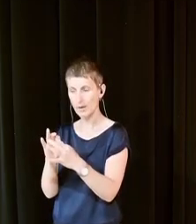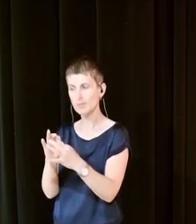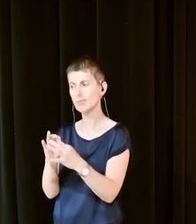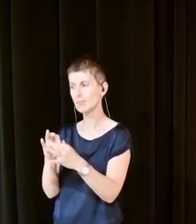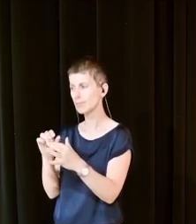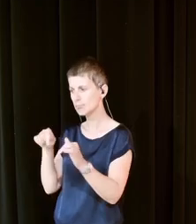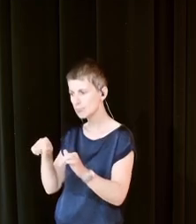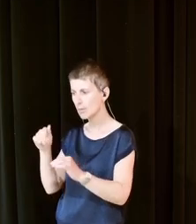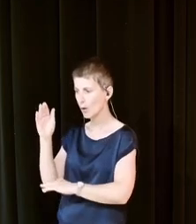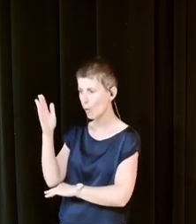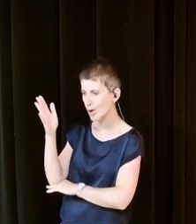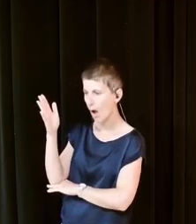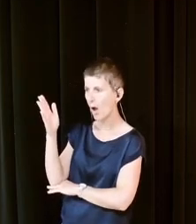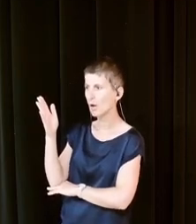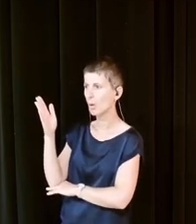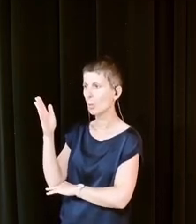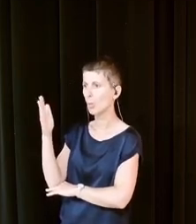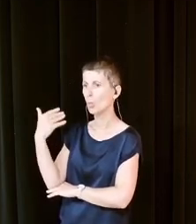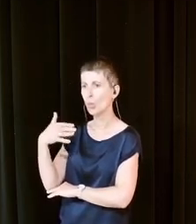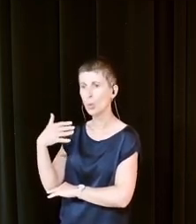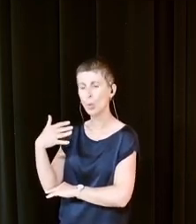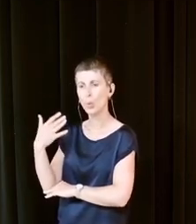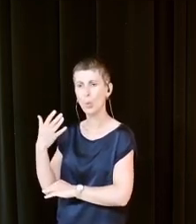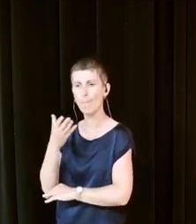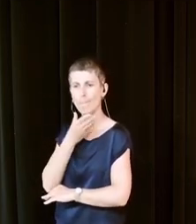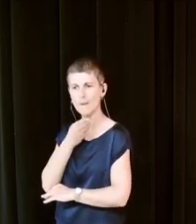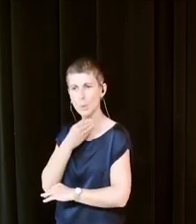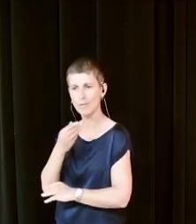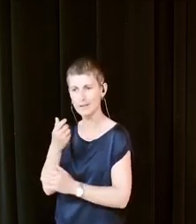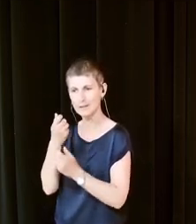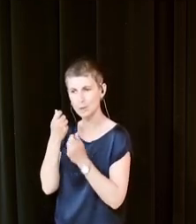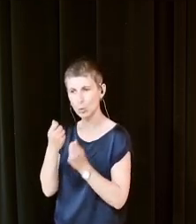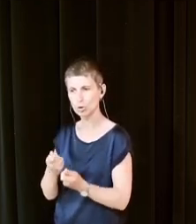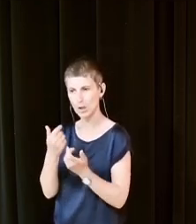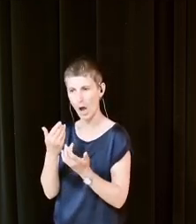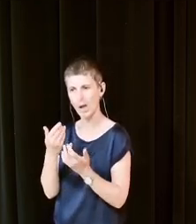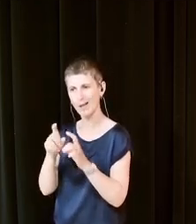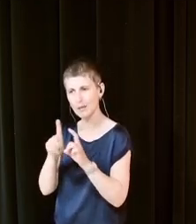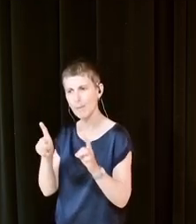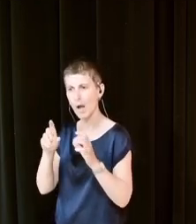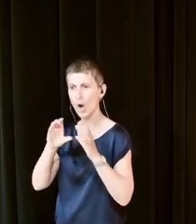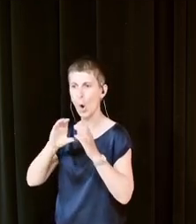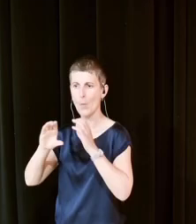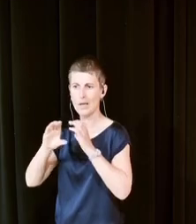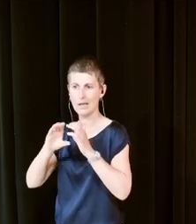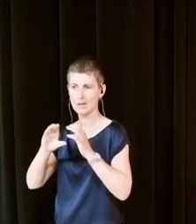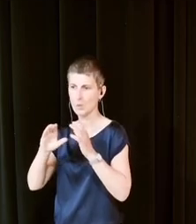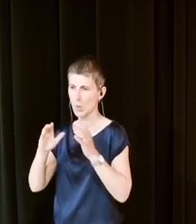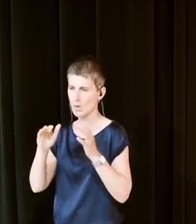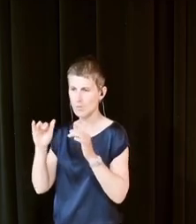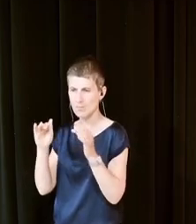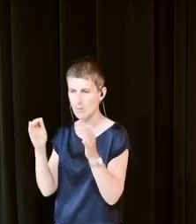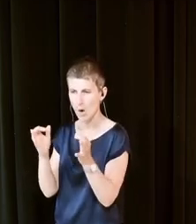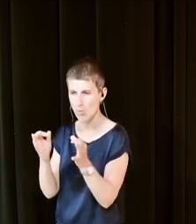jetzt doch auch sehe, wie stark dieses Bedürfnis am Lebensende nach Kommunikation ist. Und ich fand das sehr schön, wie Sie mit